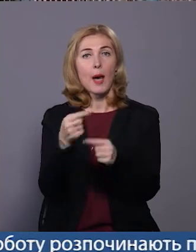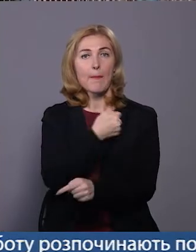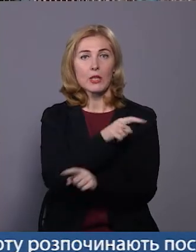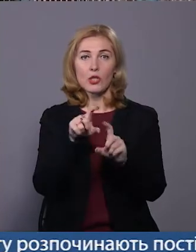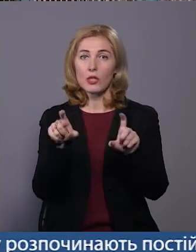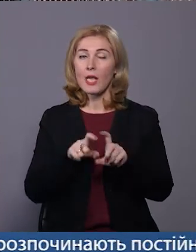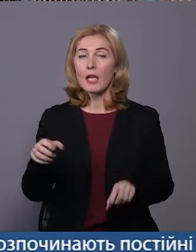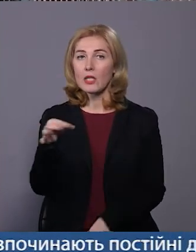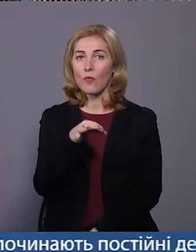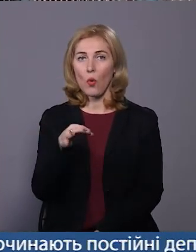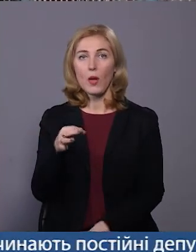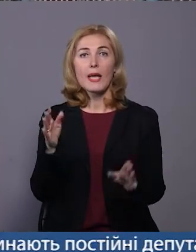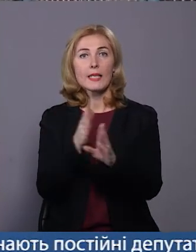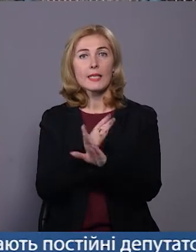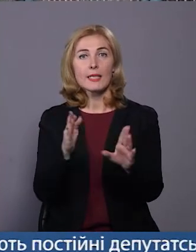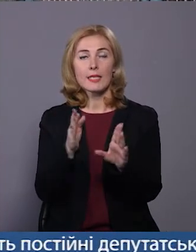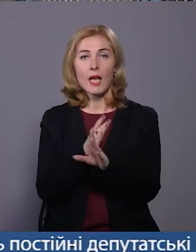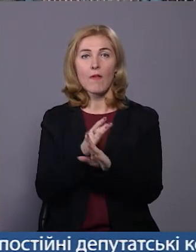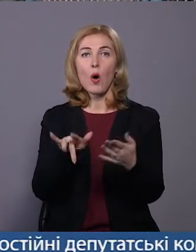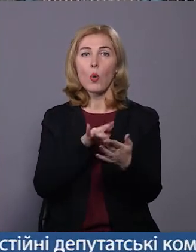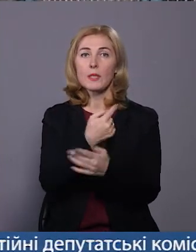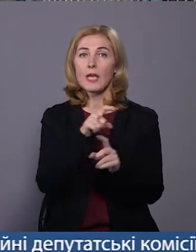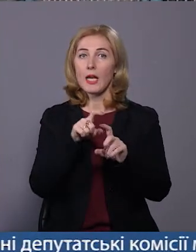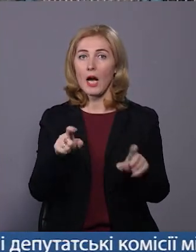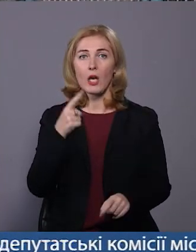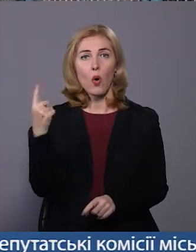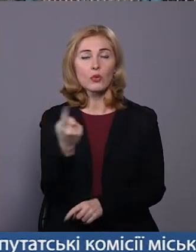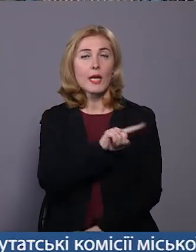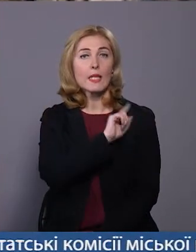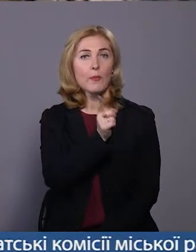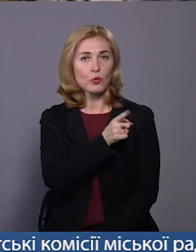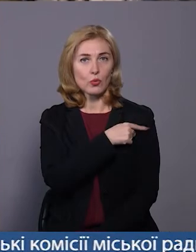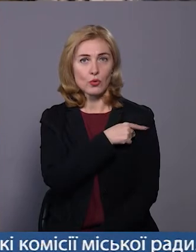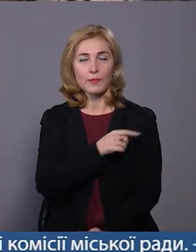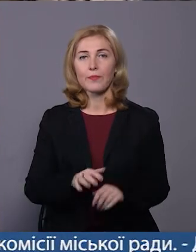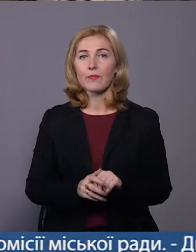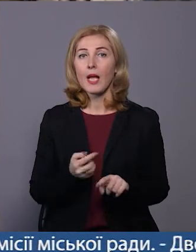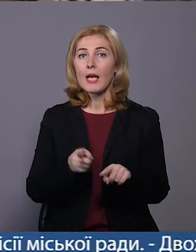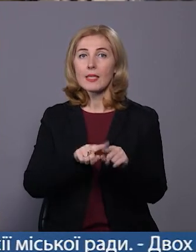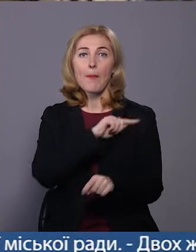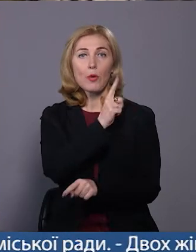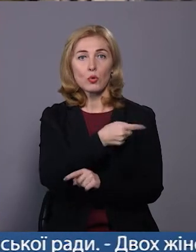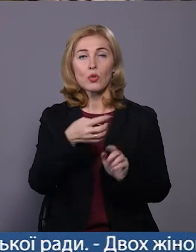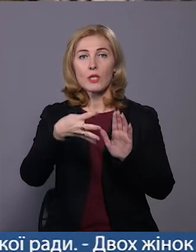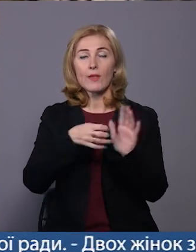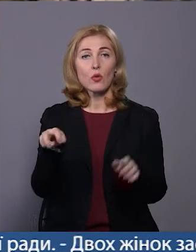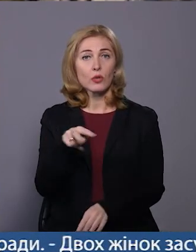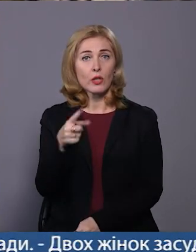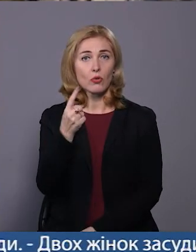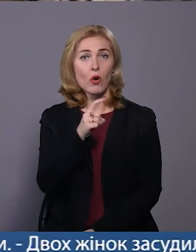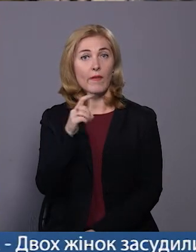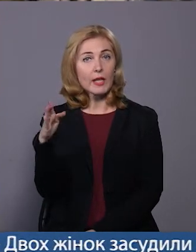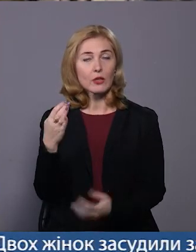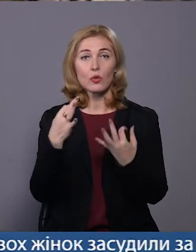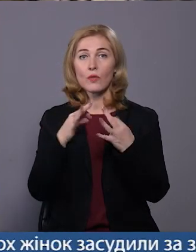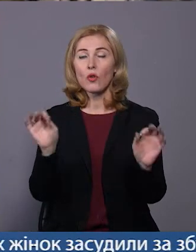закладів області. Киснева станція у міській лікарні – одна з найпотужніших. Потужність 900 літрів на хвилину, що